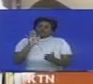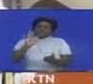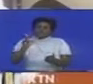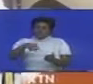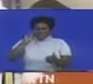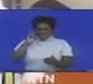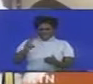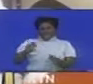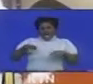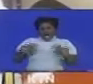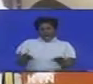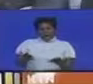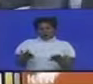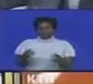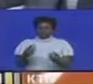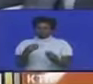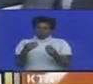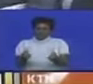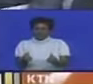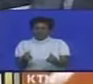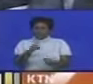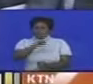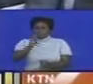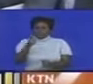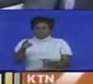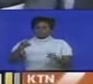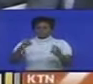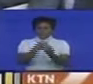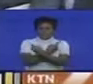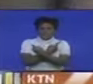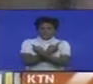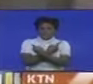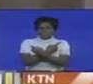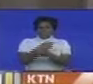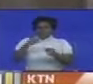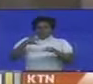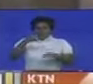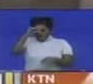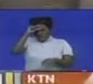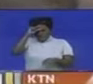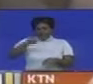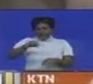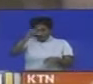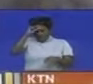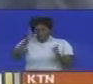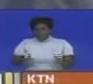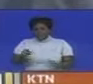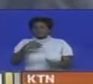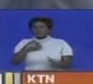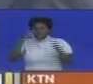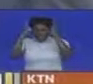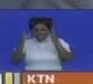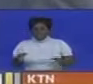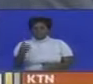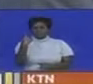tunaweza tukapata suluhisho namna gani. Swala hili limeibua hisia tofauti. Mkutano wa hapo jana wa magavana ulikuwa na kauli moja, wao kurejea kazini.